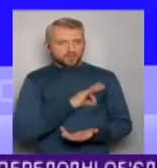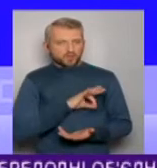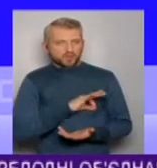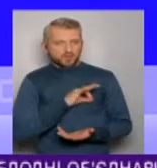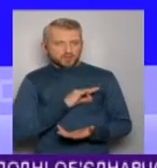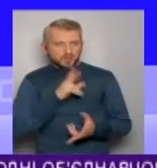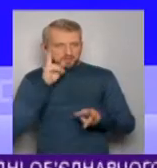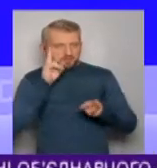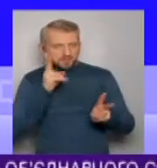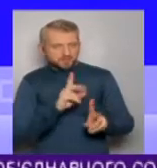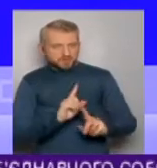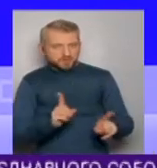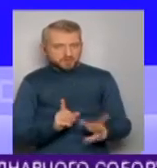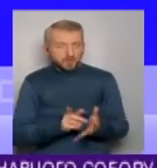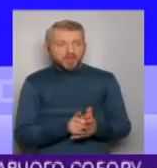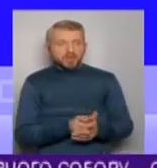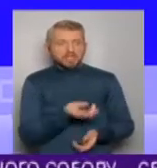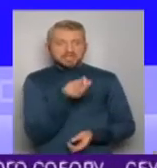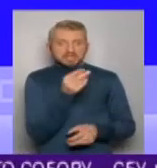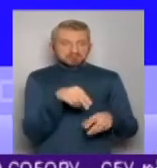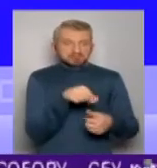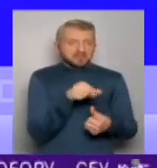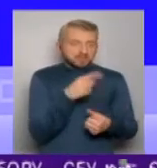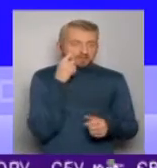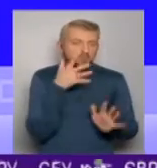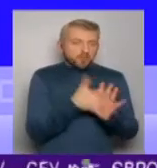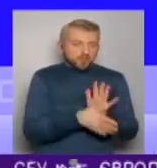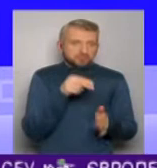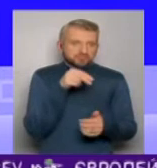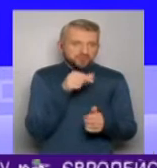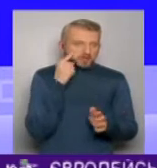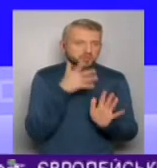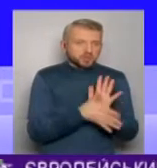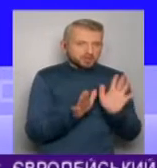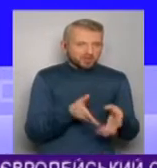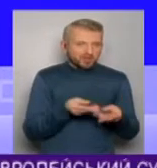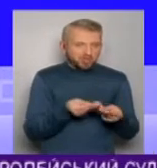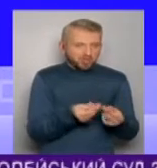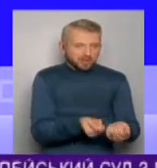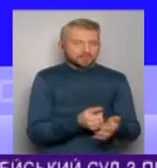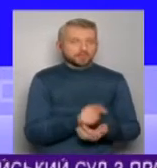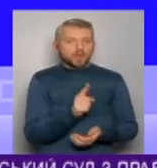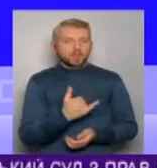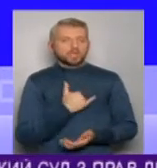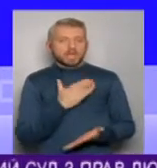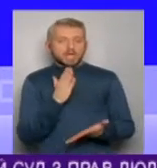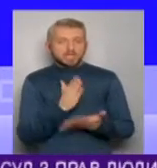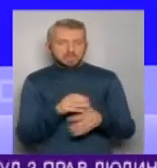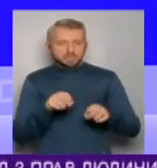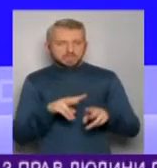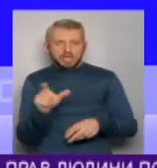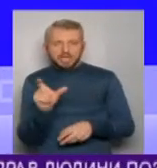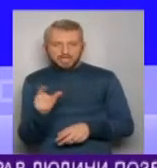нічого страшного там. Ну, звичайно, сіль є сіль, тому ми розуміємо, що це сіль. Разом з тим у нас є і реагенти, які